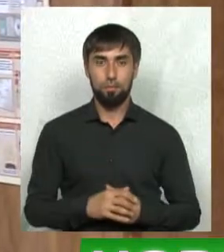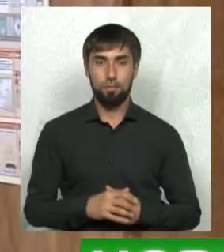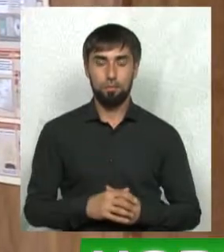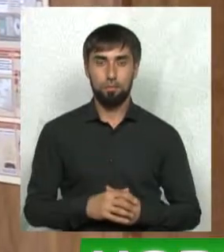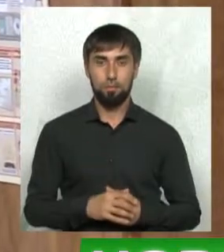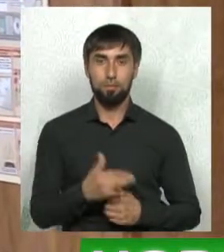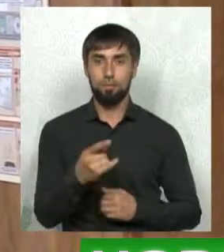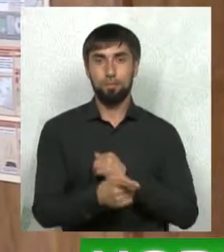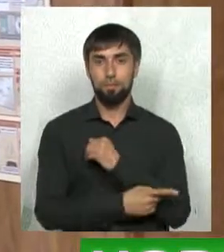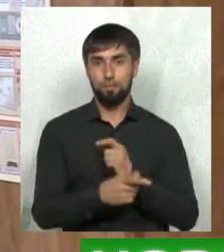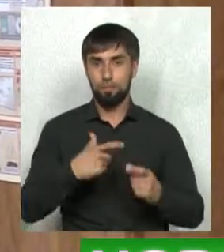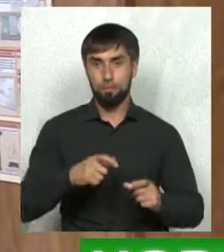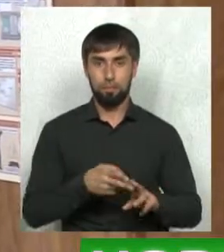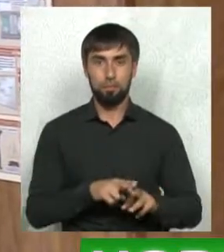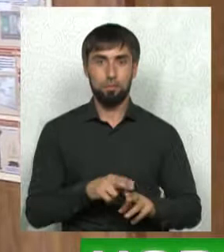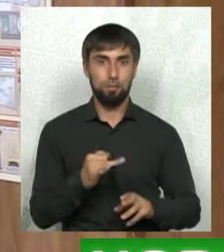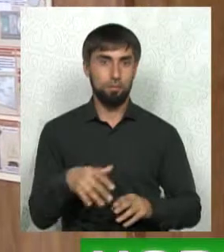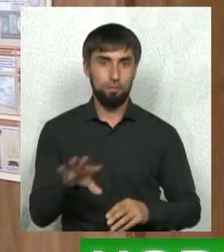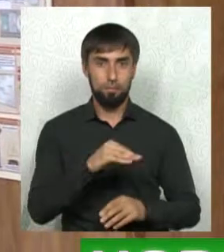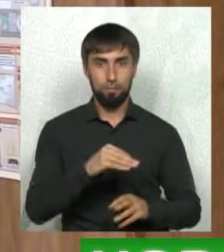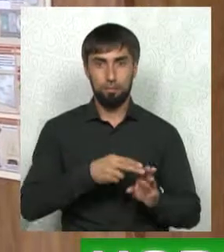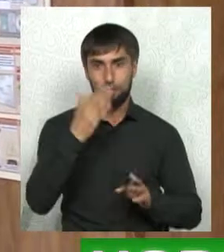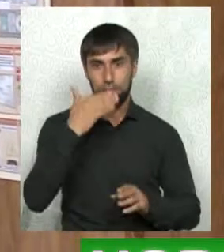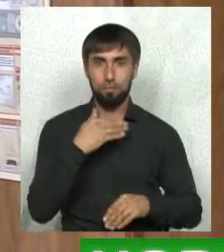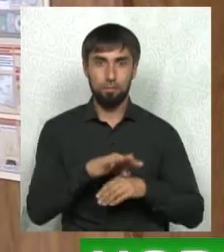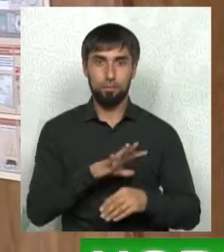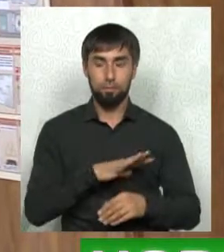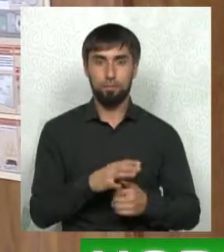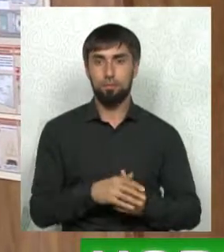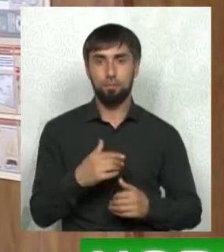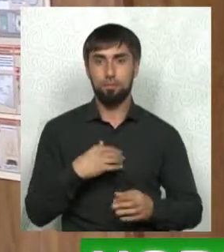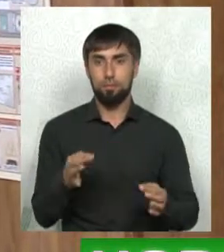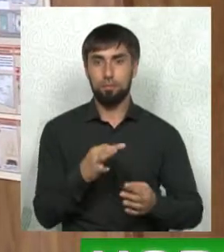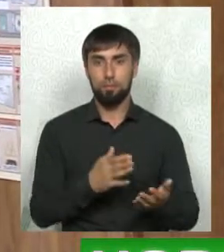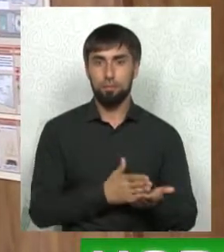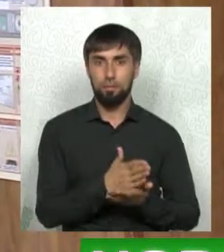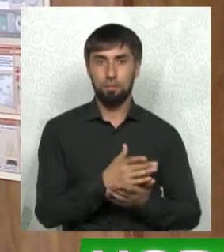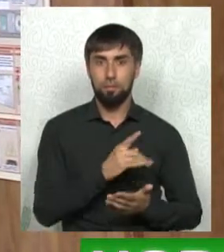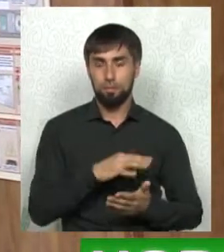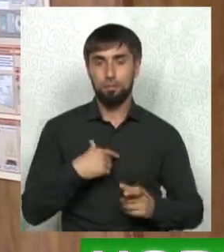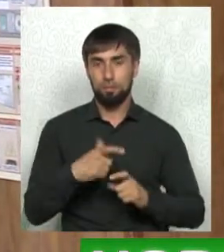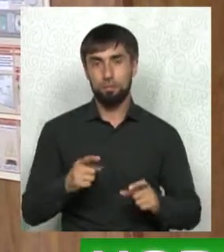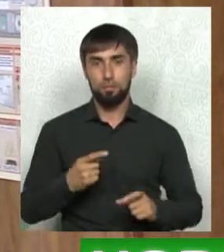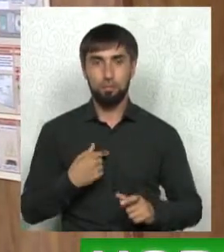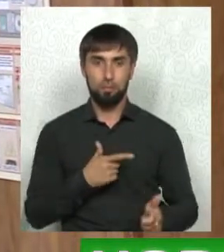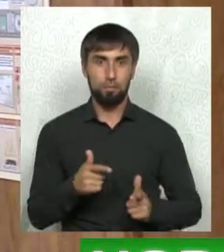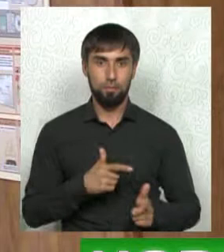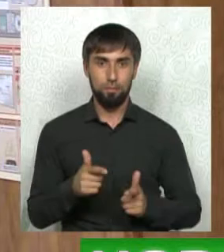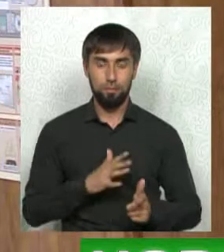экзамен. Чистый, я делал экзамен, я делал экзамен, я делал экзамен, я делал экзамен, я делал